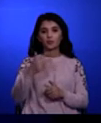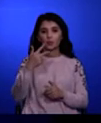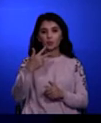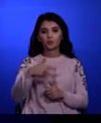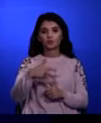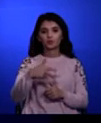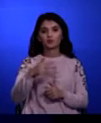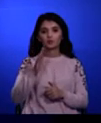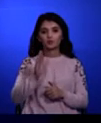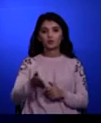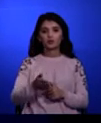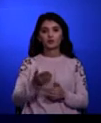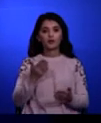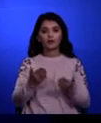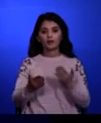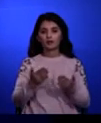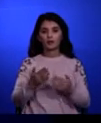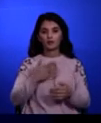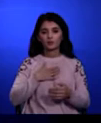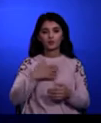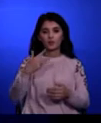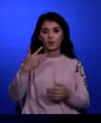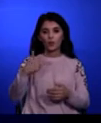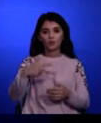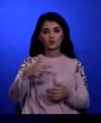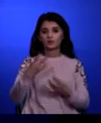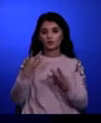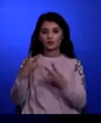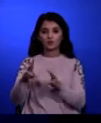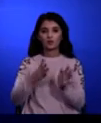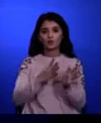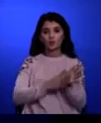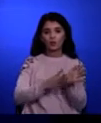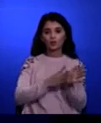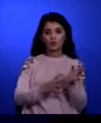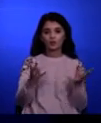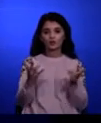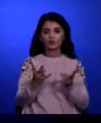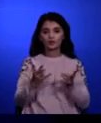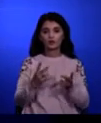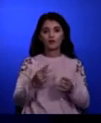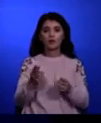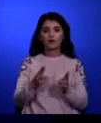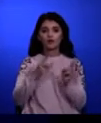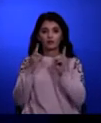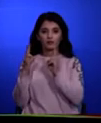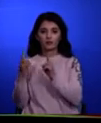O'ttiz bo'ladi. Lekin bizga 90 kerak. Keyingi qatorga